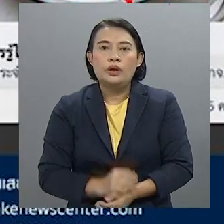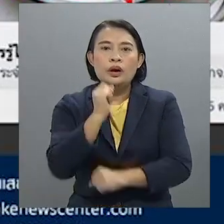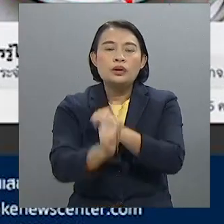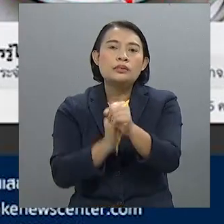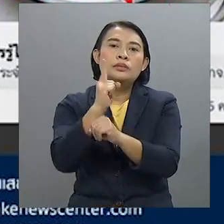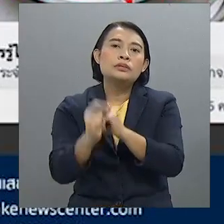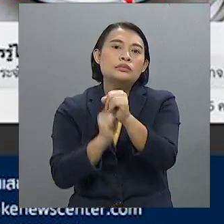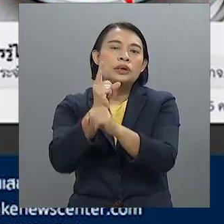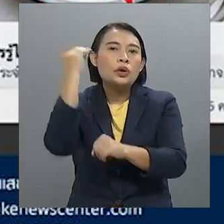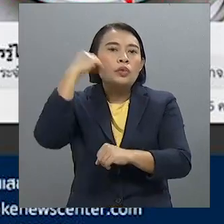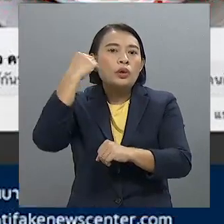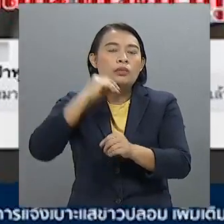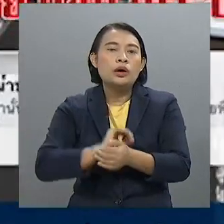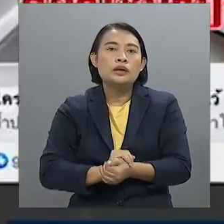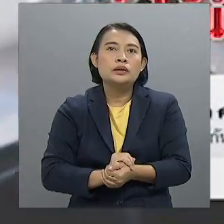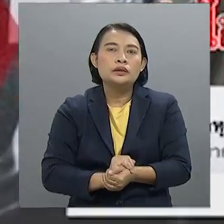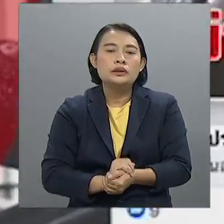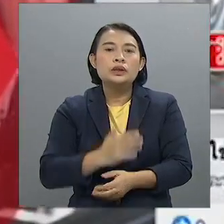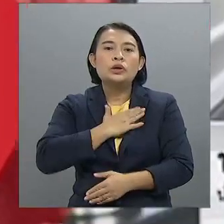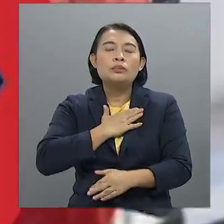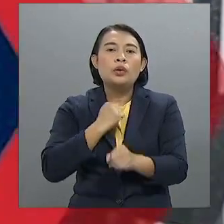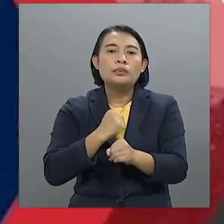กะหล่ำนะแม้ว่าการรับประทานสาหร่ายจะไม่ได้ทำให้ตายพังแล้วคุณผู้ชมแต่ก็ไม่แนะนำให้กินมากเกินไปเกินไปนะครับเพราะอาจได้รับปริมาณสารอาหารที่ไม่เหมาะสมและไม่ครบถ้วนตามหลักโภชนาการนั่นเองครับมากันที่เรื่องสุดท้ายนะครับหัวนิดแชร์ทุกปีผมจำได้ตอนที่ผมทำงานใหม่ๆ6อย่างดีที่แล้วคุณต๊อบหรอผมไปทำข่าวมา